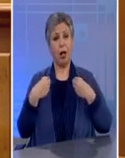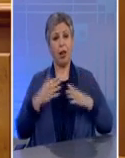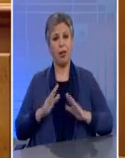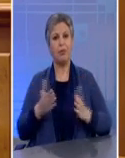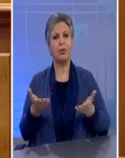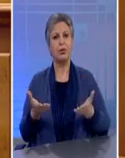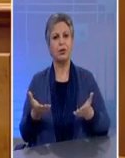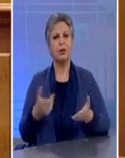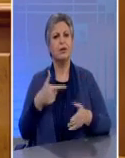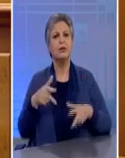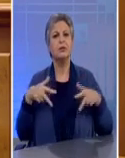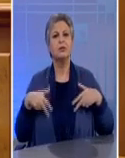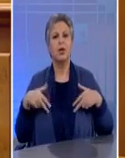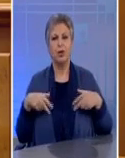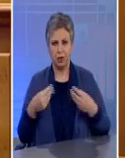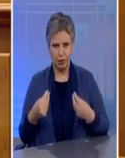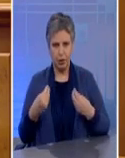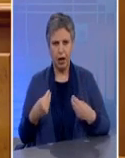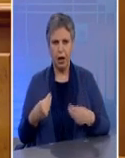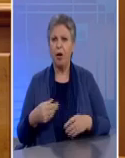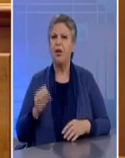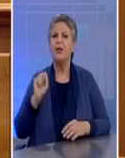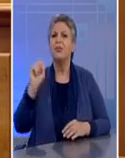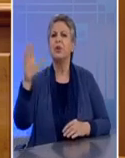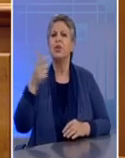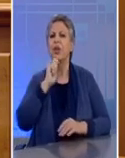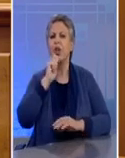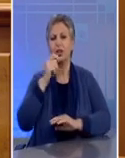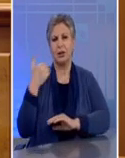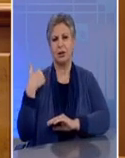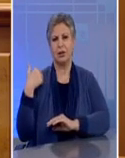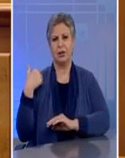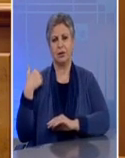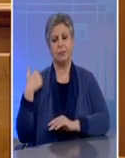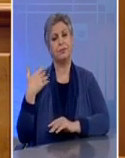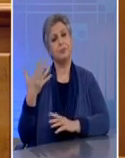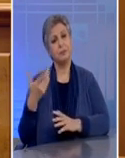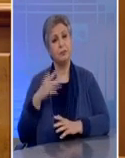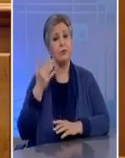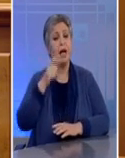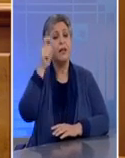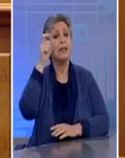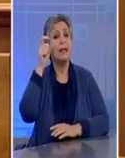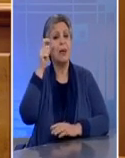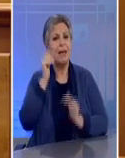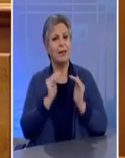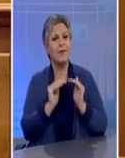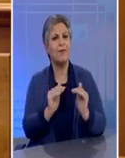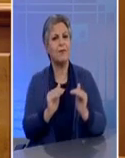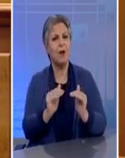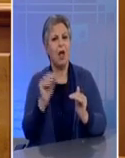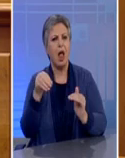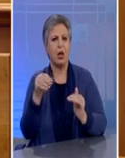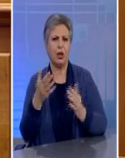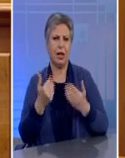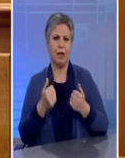Ξέρετε πόσο καλό είναι το κράτος? Με ρώτησαν σε ένα ξένο σταθμό, όταν λέει αν έμενε ο Σαμαράς και δεν γινόντουσαν εκλογές, το